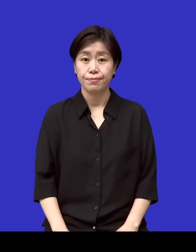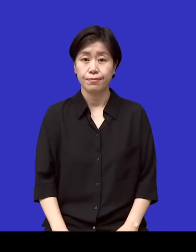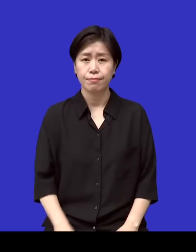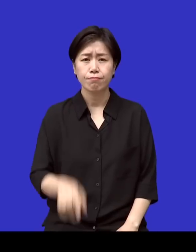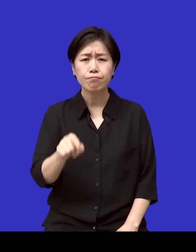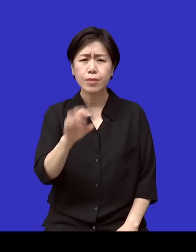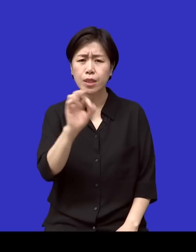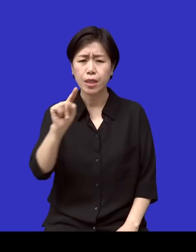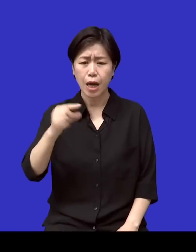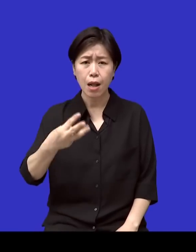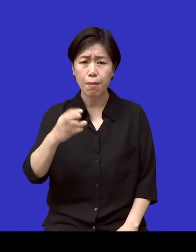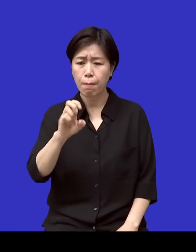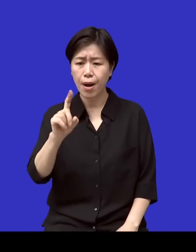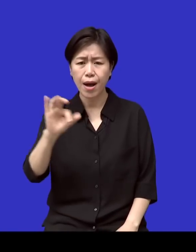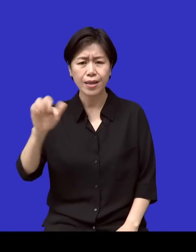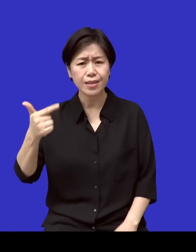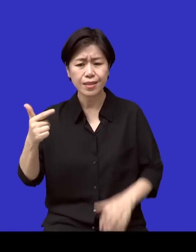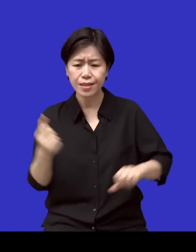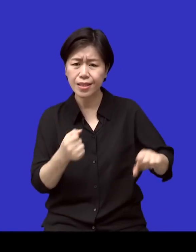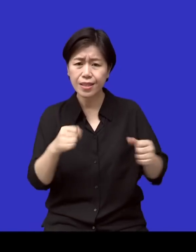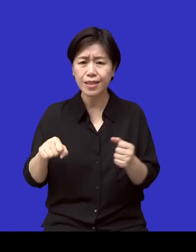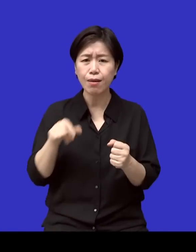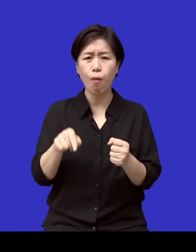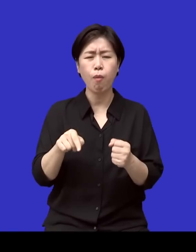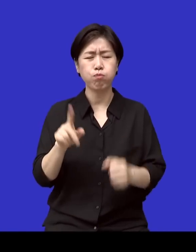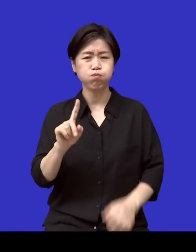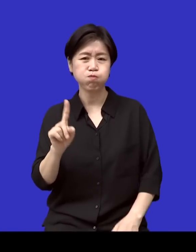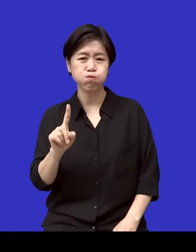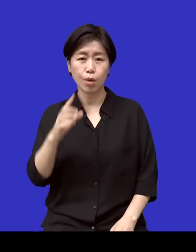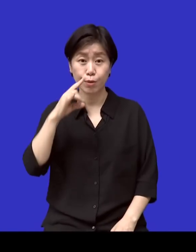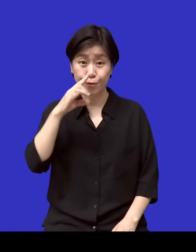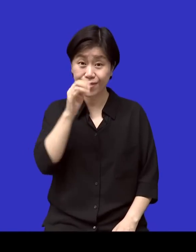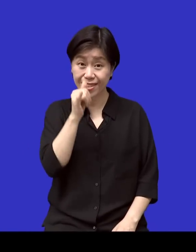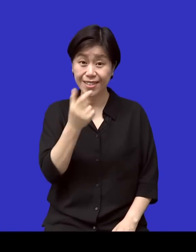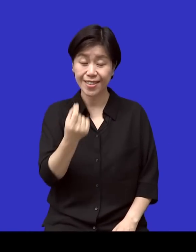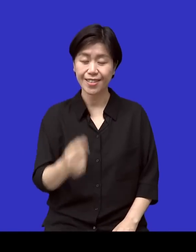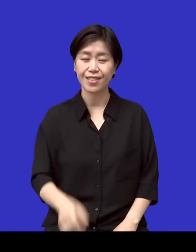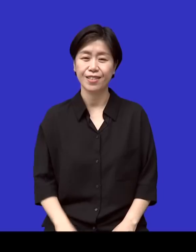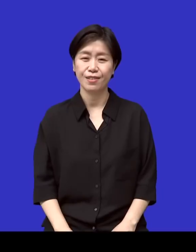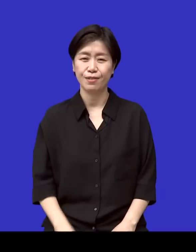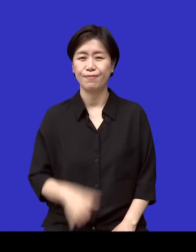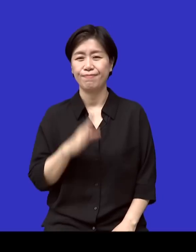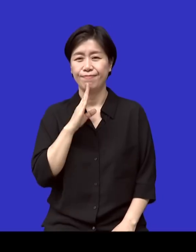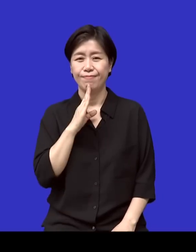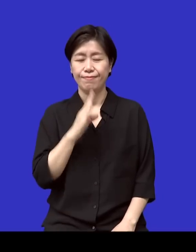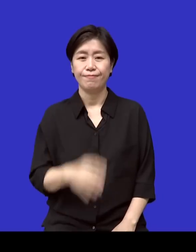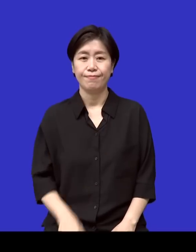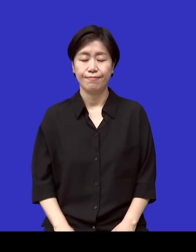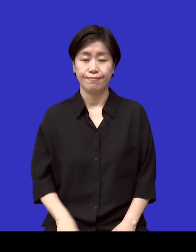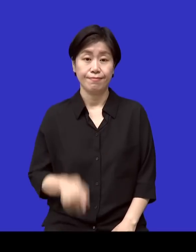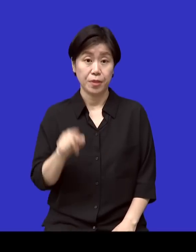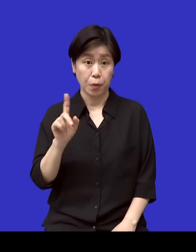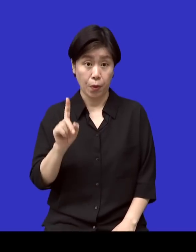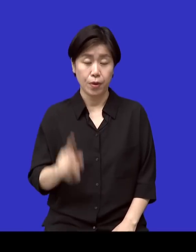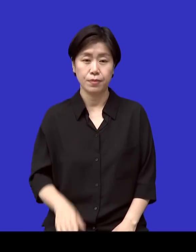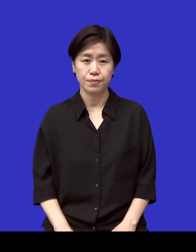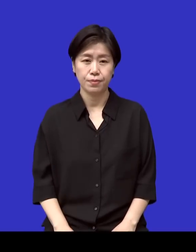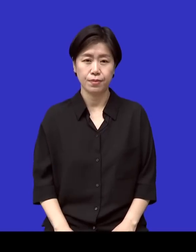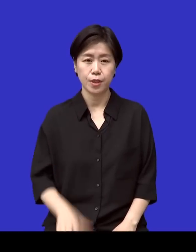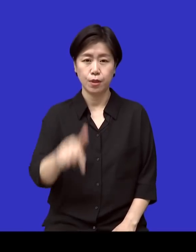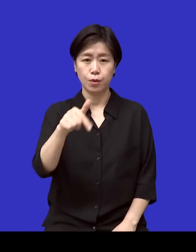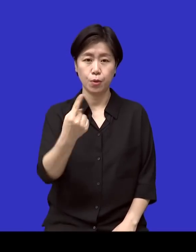알파인 스키가 뭐지? 하고 약간 다소 의아해하는 분들도 계실 것 같아요. 궁금해하시는 분들이. 네, 일단 알파인